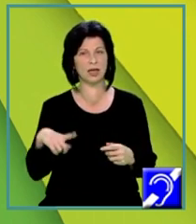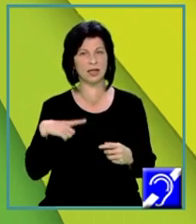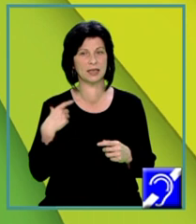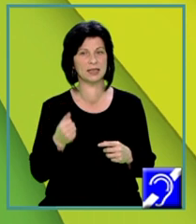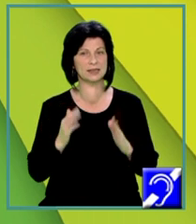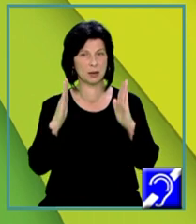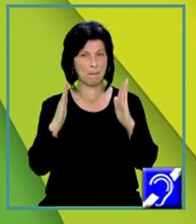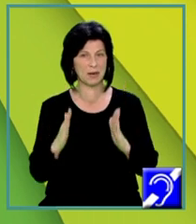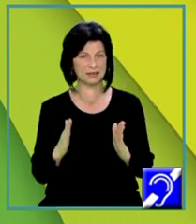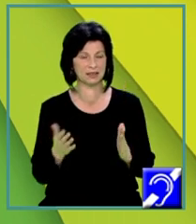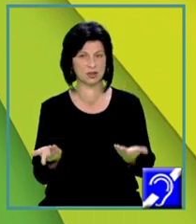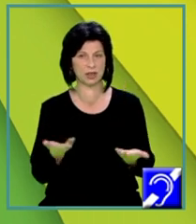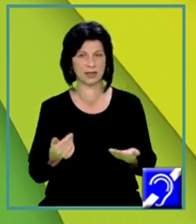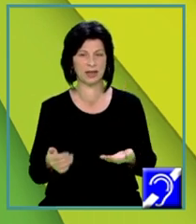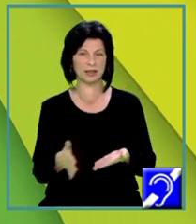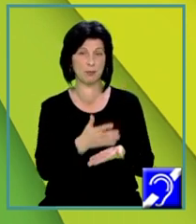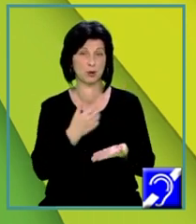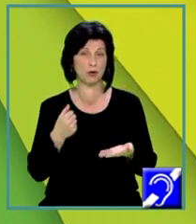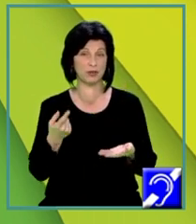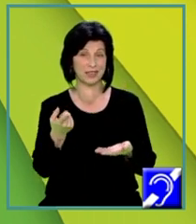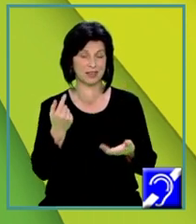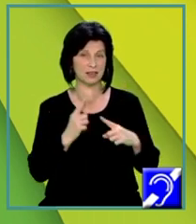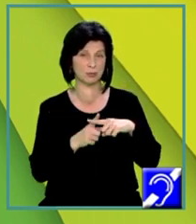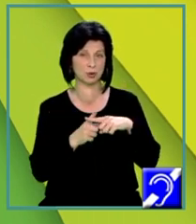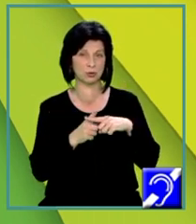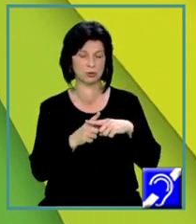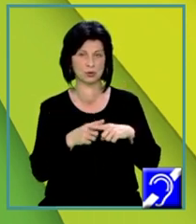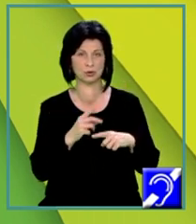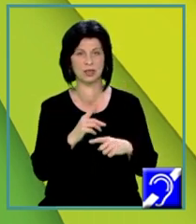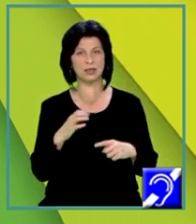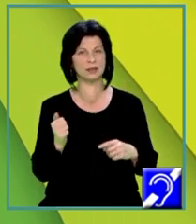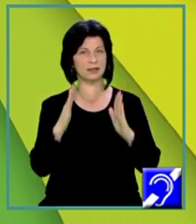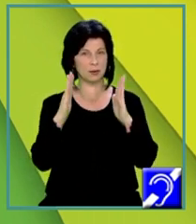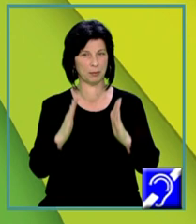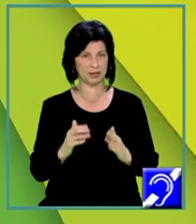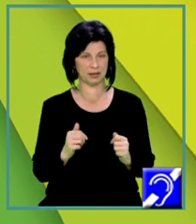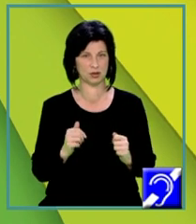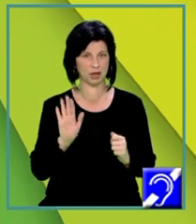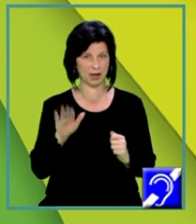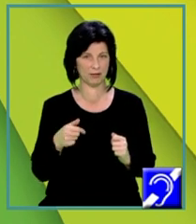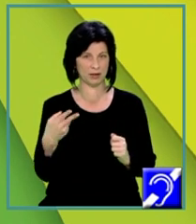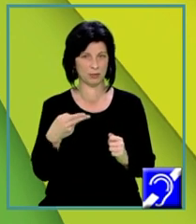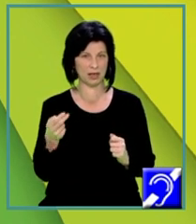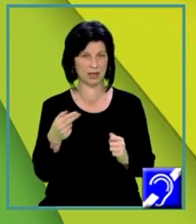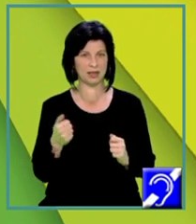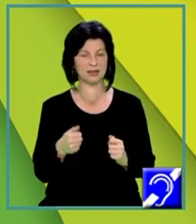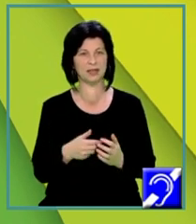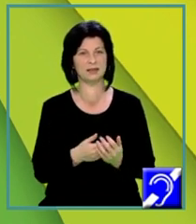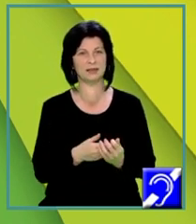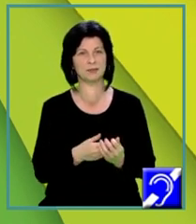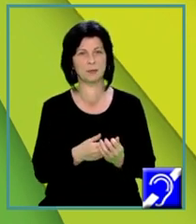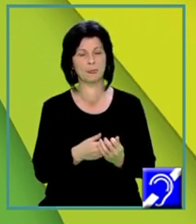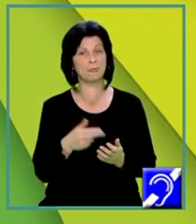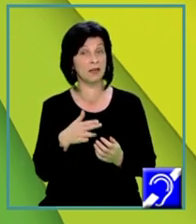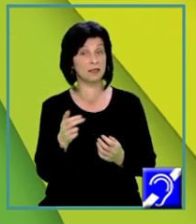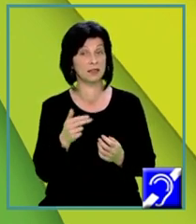acest produs de Matrice Deci am și egalitatea asta și în plus f de una sau un user